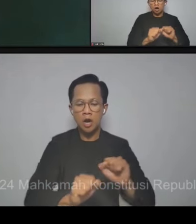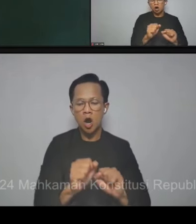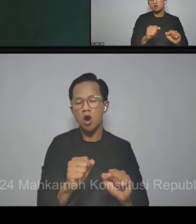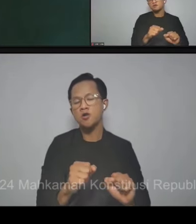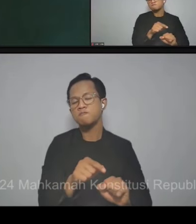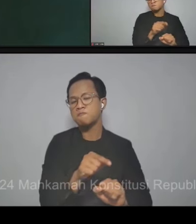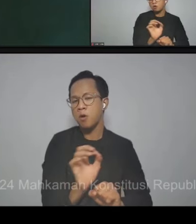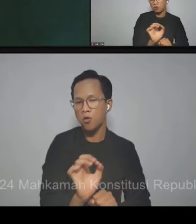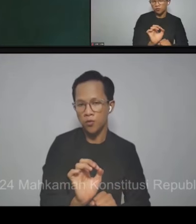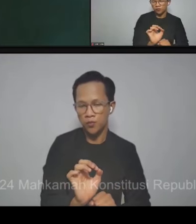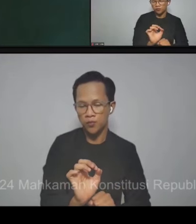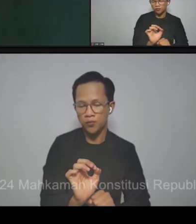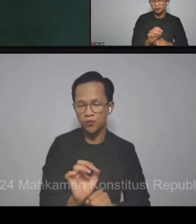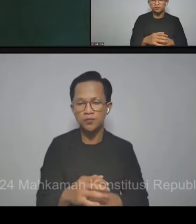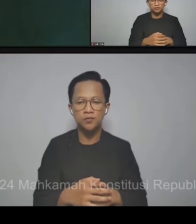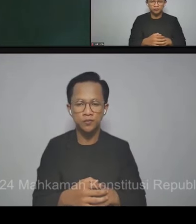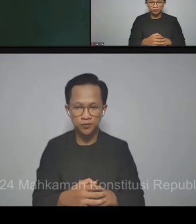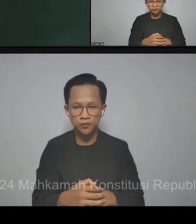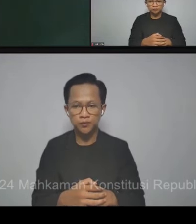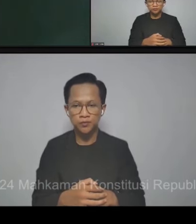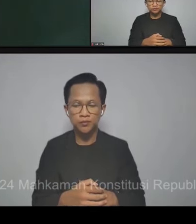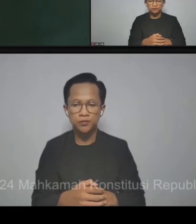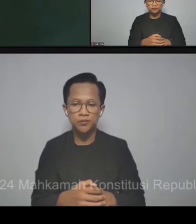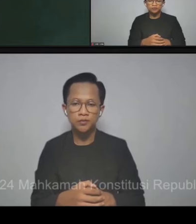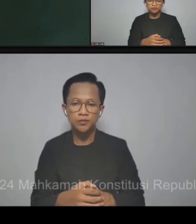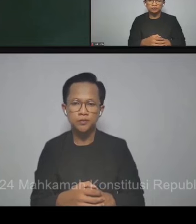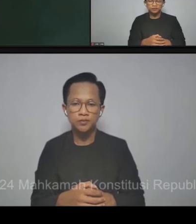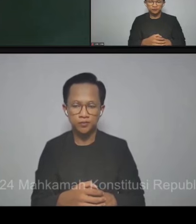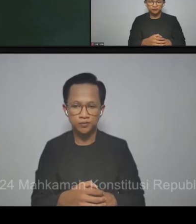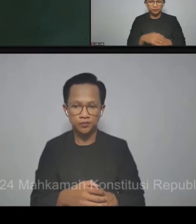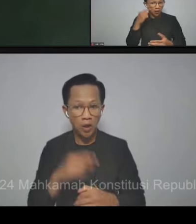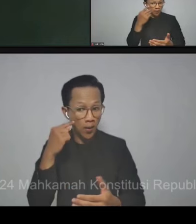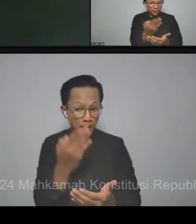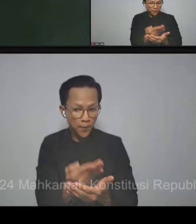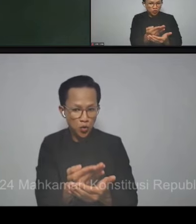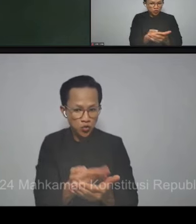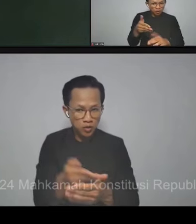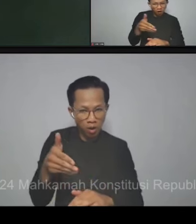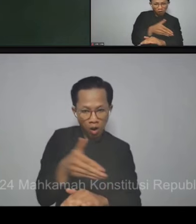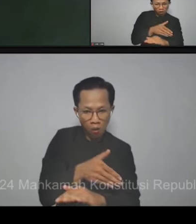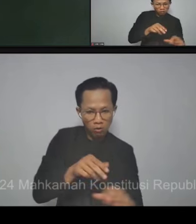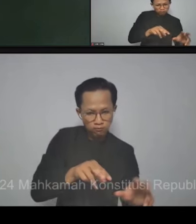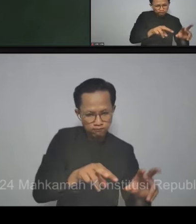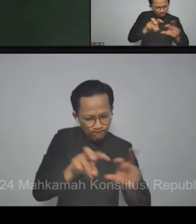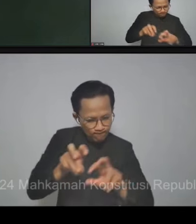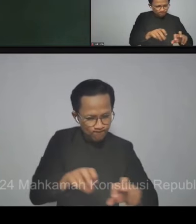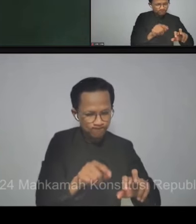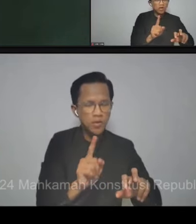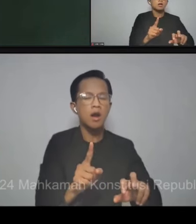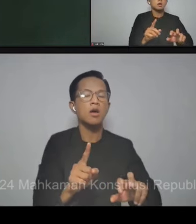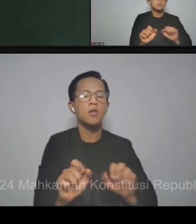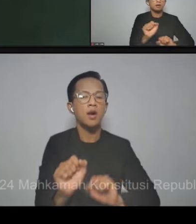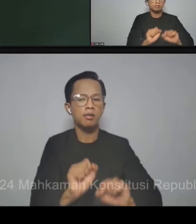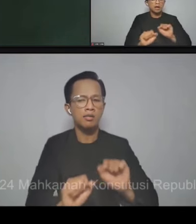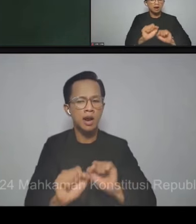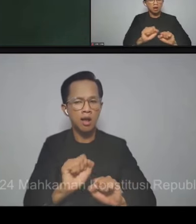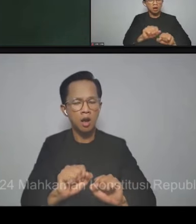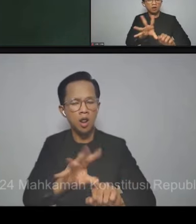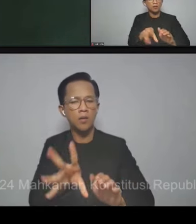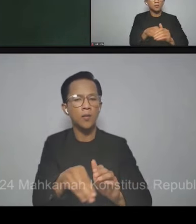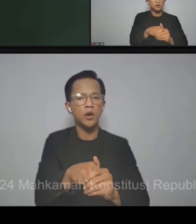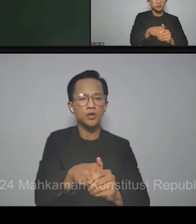persidangan dalam perkara aquo terhadap serangkaian pemeriksaan bukti permulaan yang telah ditentukan telah ternyata terdapat tindakan yang termasuk dalam